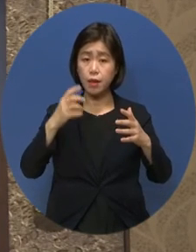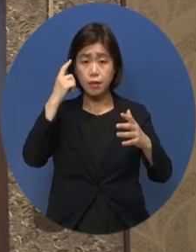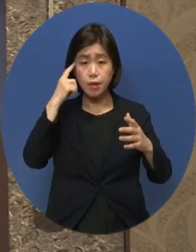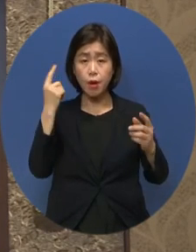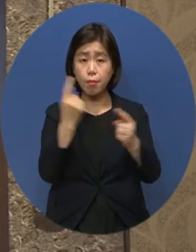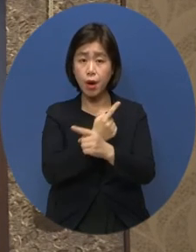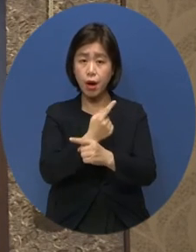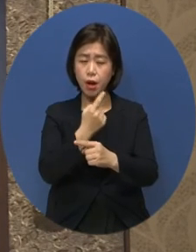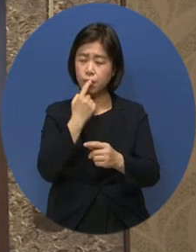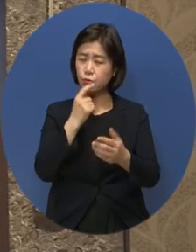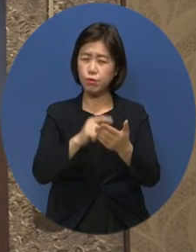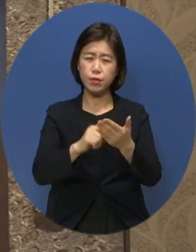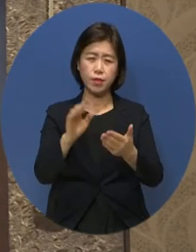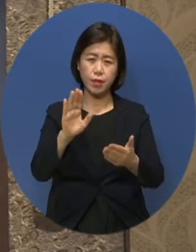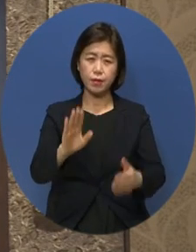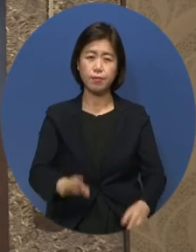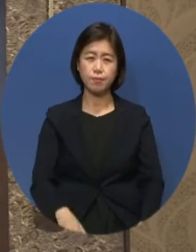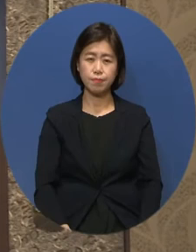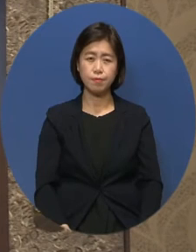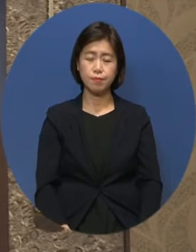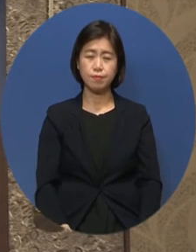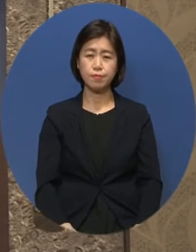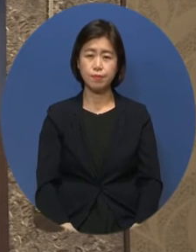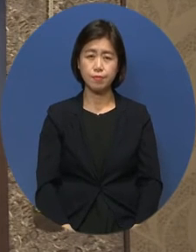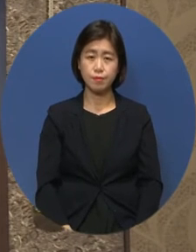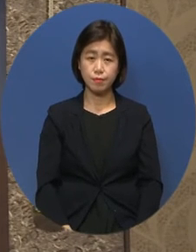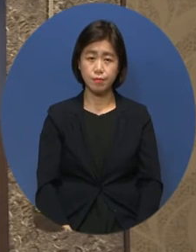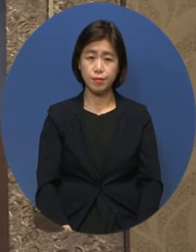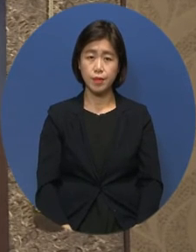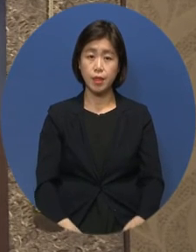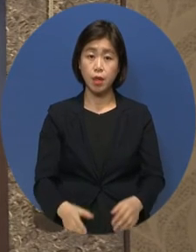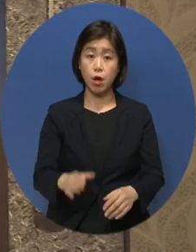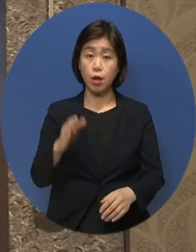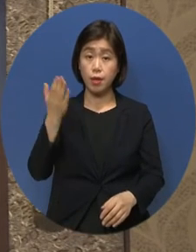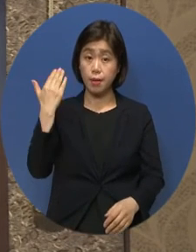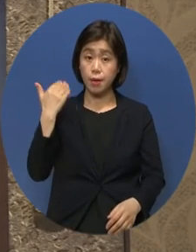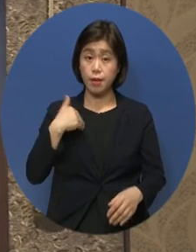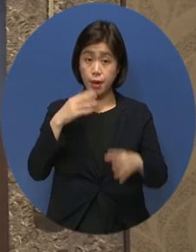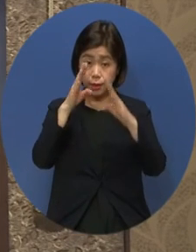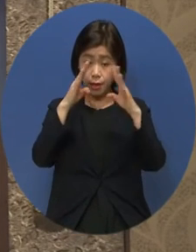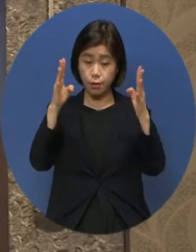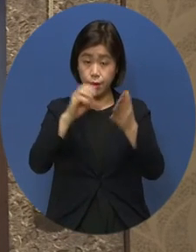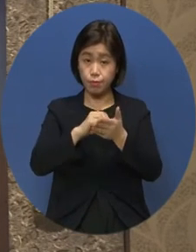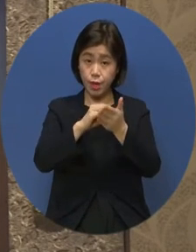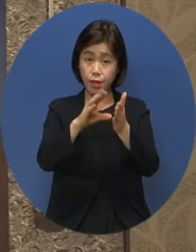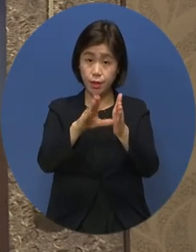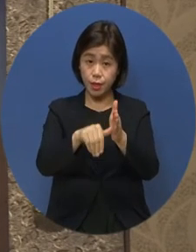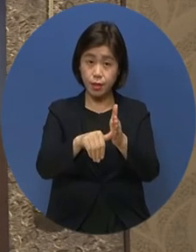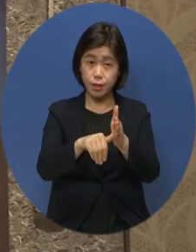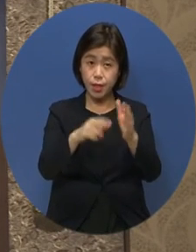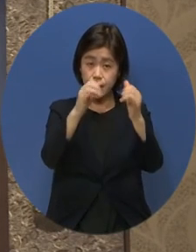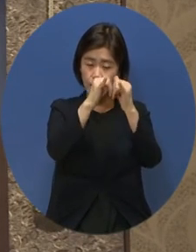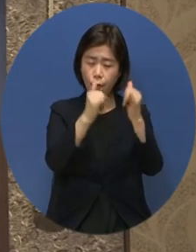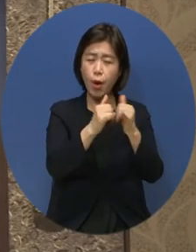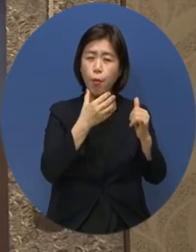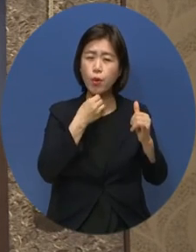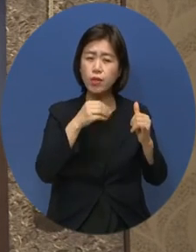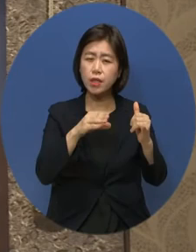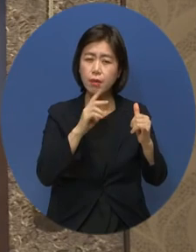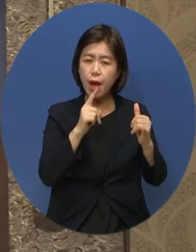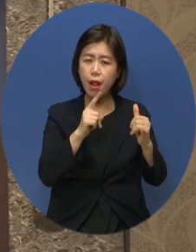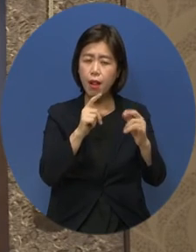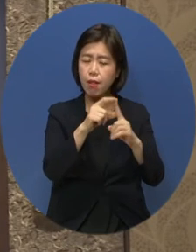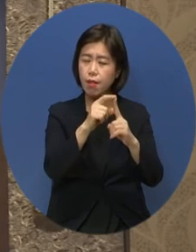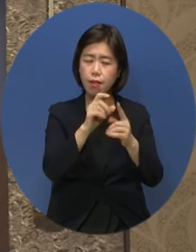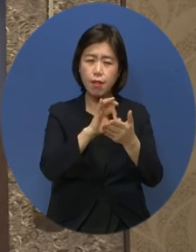어 말씀 그 그때는 사회복지학과 라기보다는 사회 사파 까 였습니다 아 거기 를 가게 되면 보다